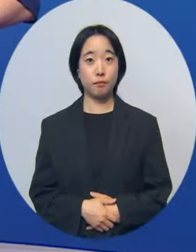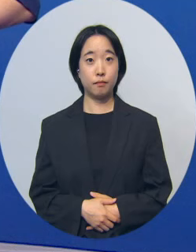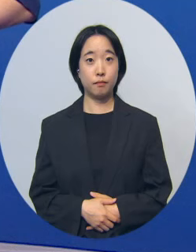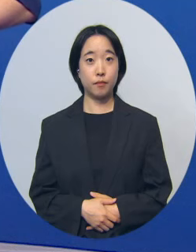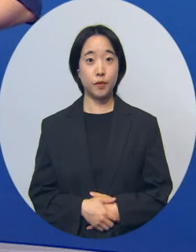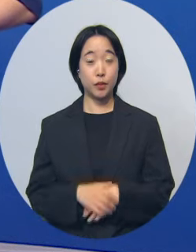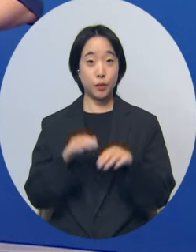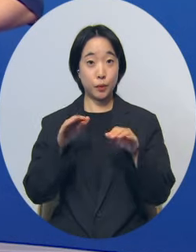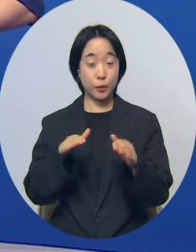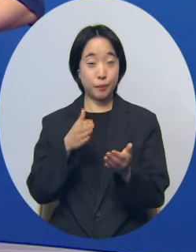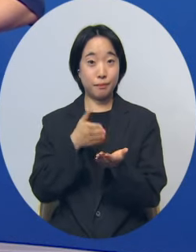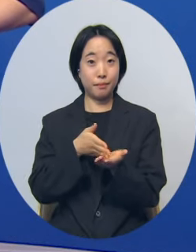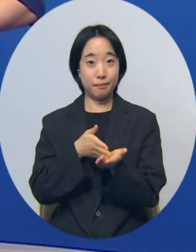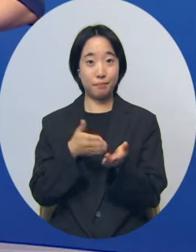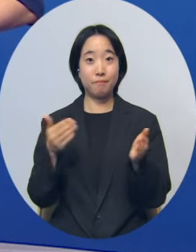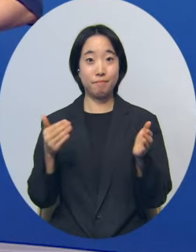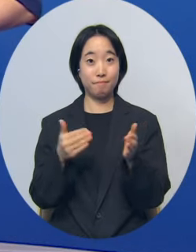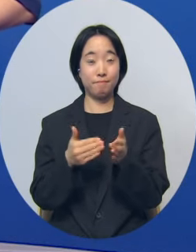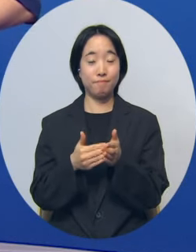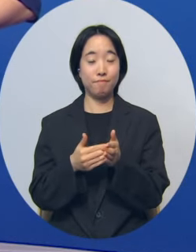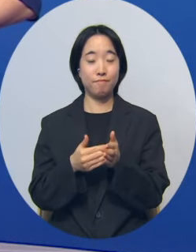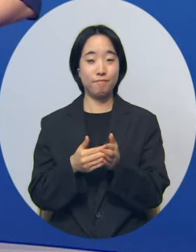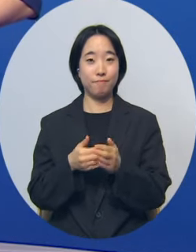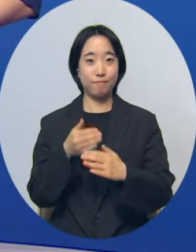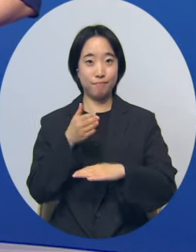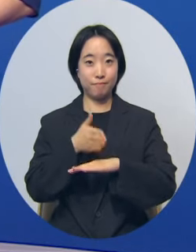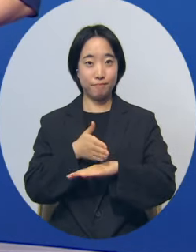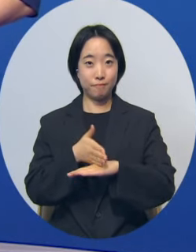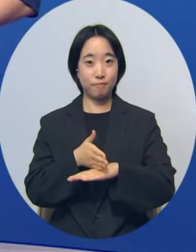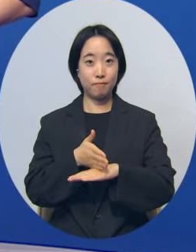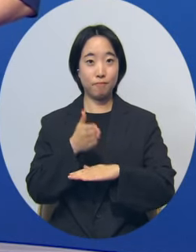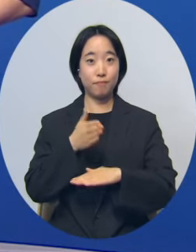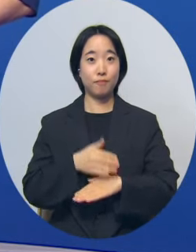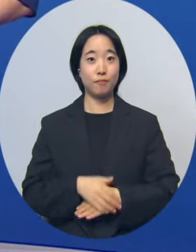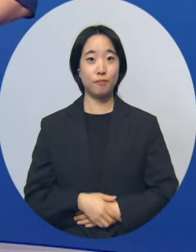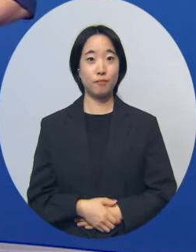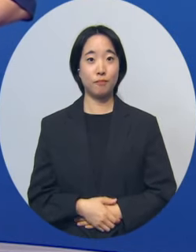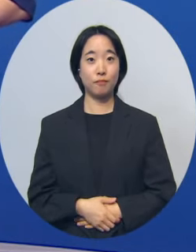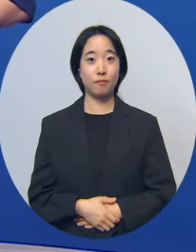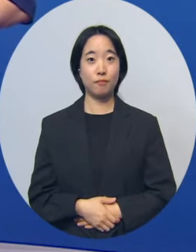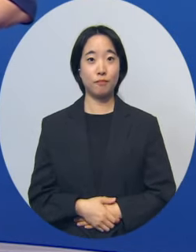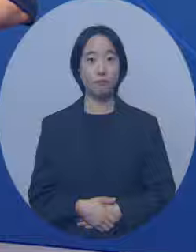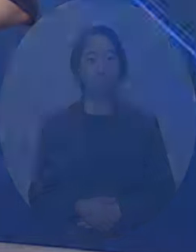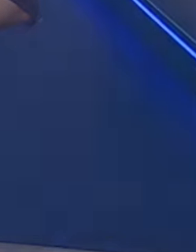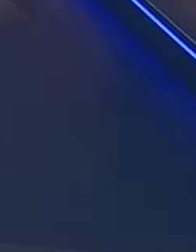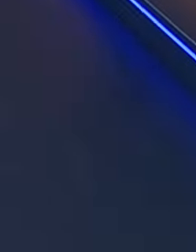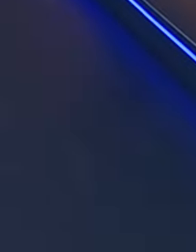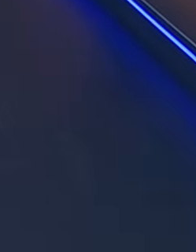KTV 대한뉴스, 오늘 저희가 준비한 소식은 여기까지입니다. 시청해주신 여러분 고맙습니다.